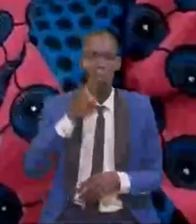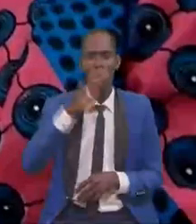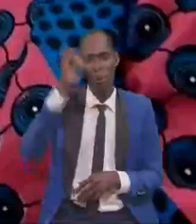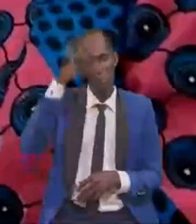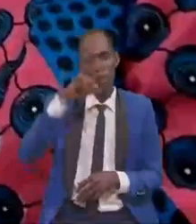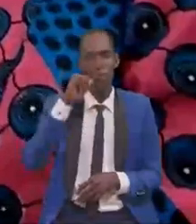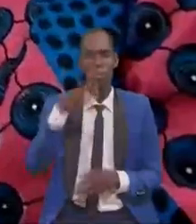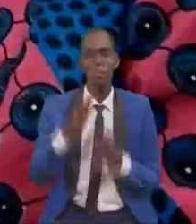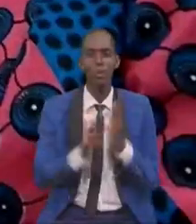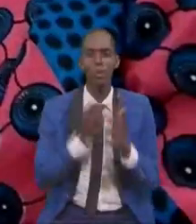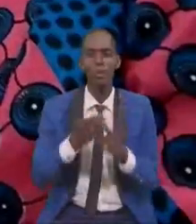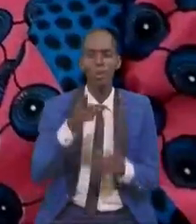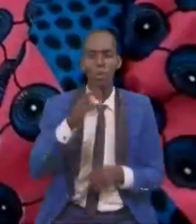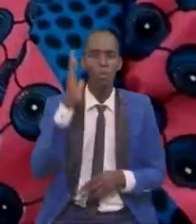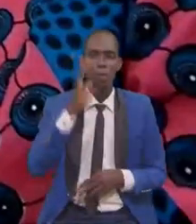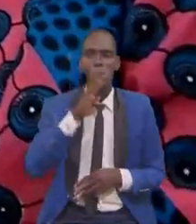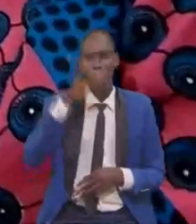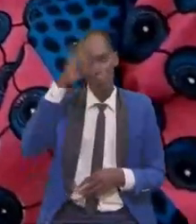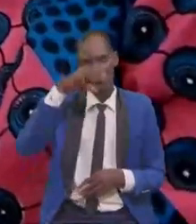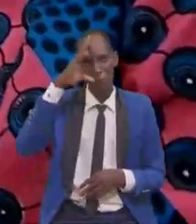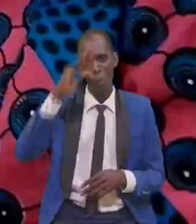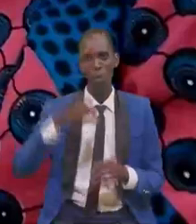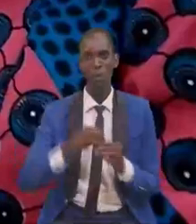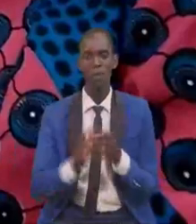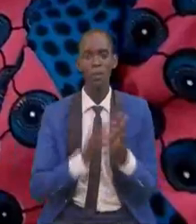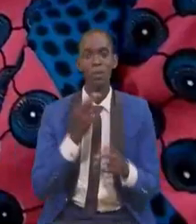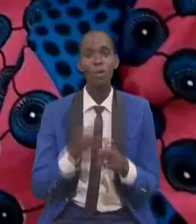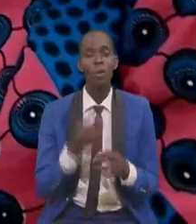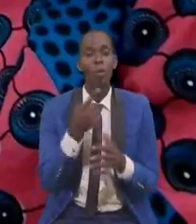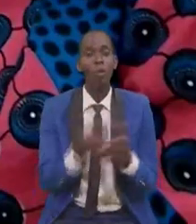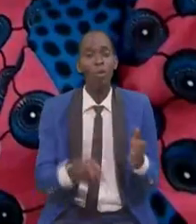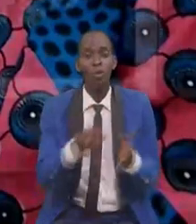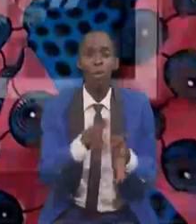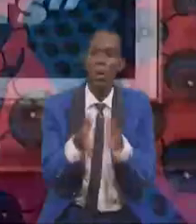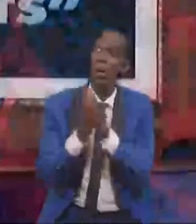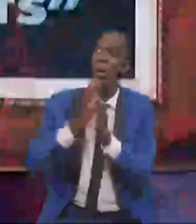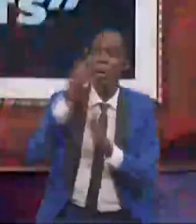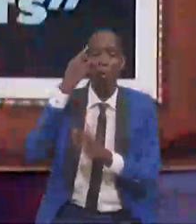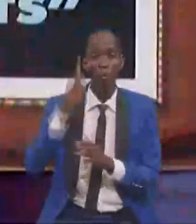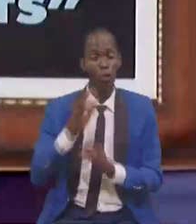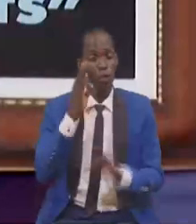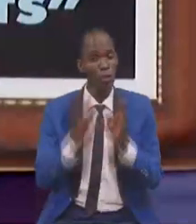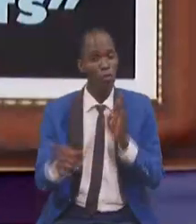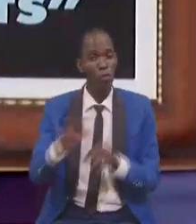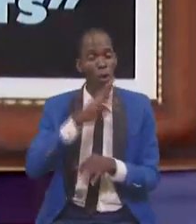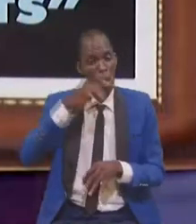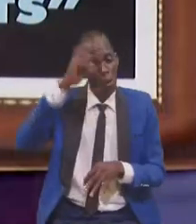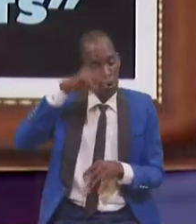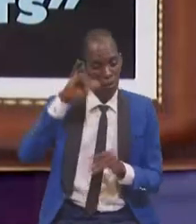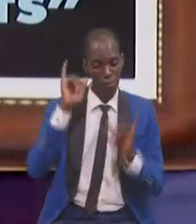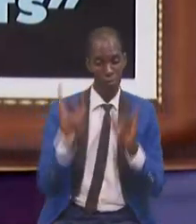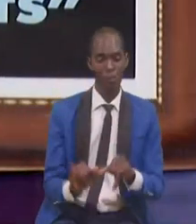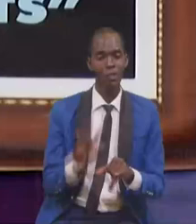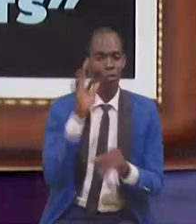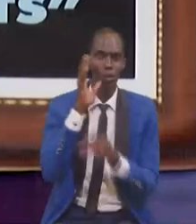une femme sage. Vous serez un homme sage. Et ce que vous êtes venu chercher, si vous êtes sage et que vous restez ici,